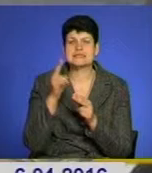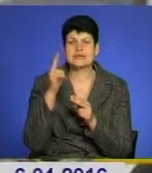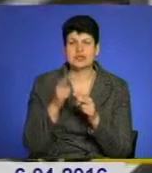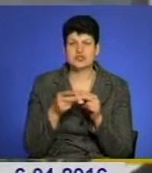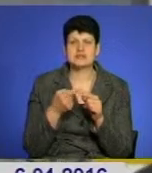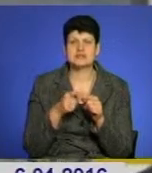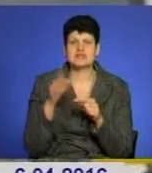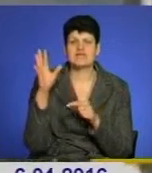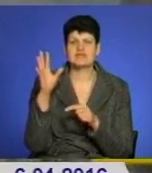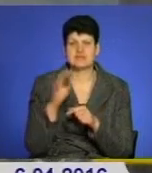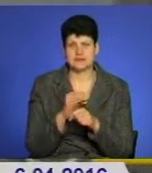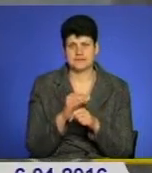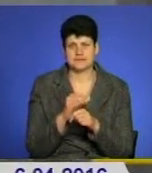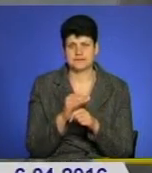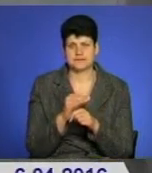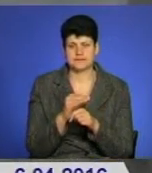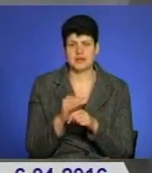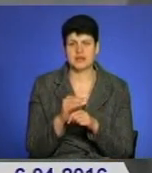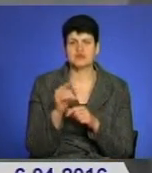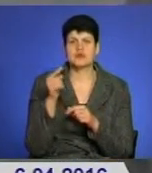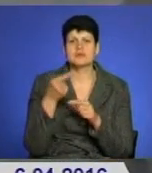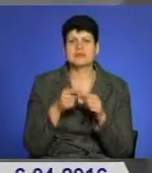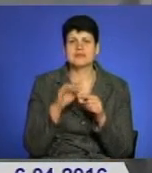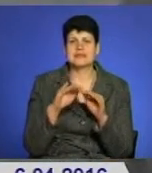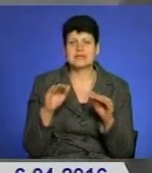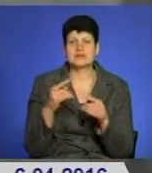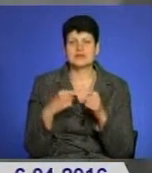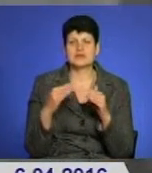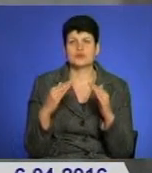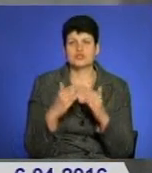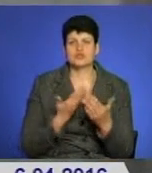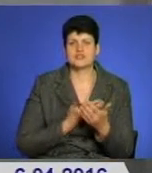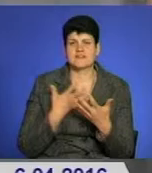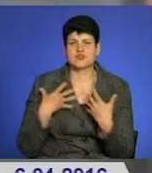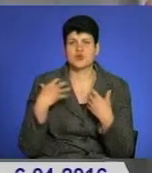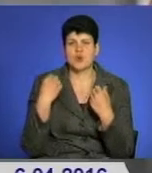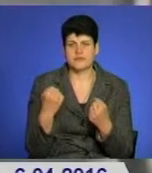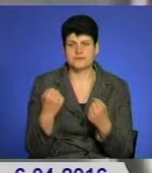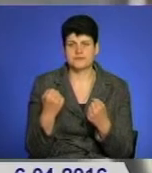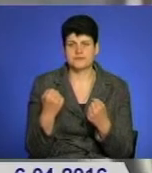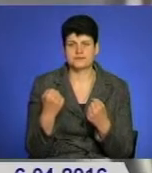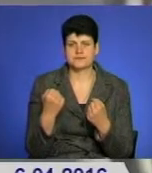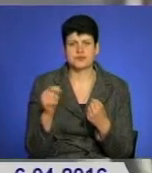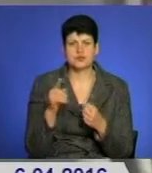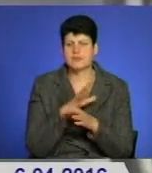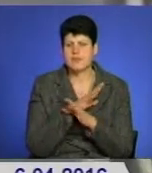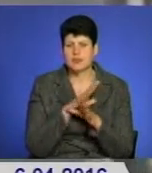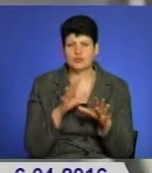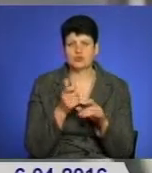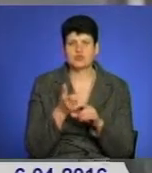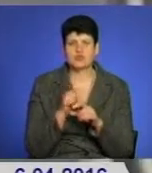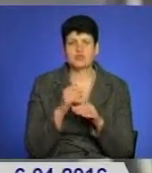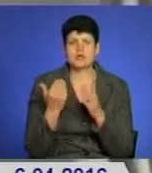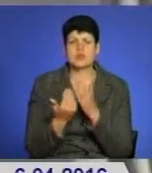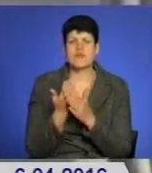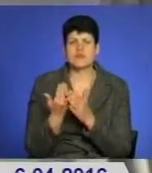все, щоб вже ті діти верталися додому живими і здоровими. І щоб не було більше новин,